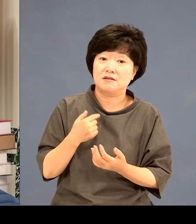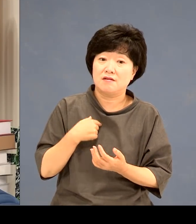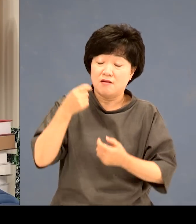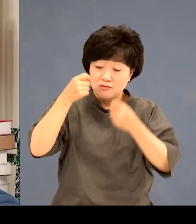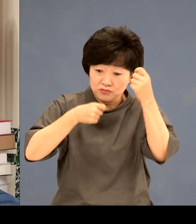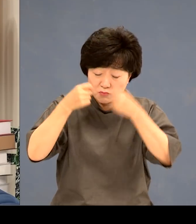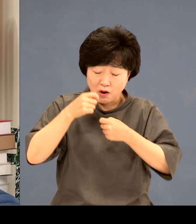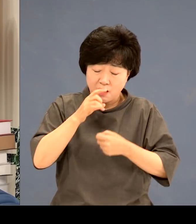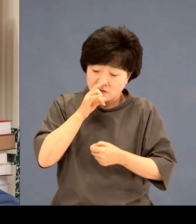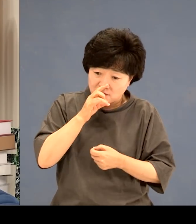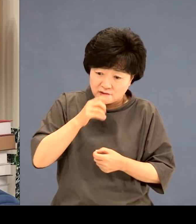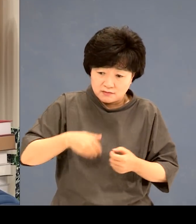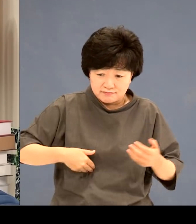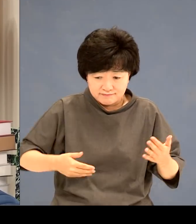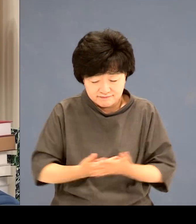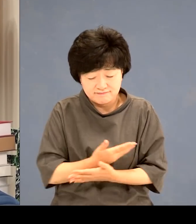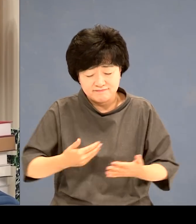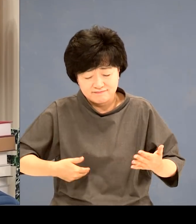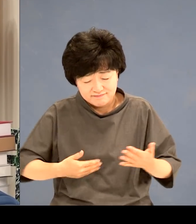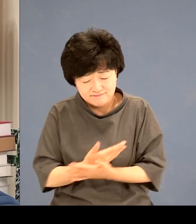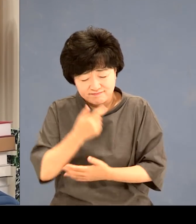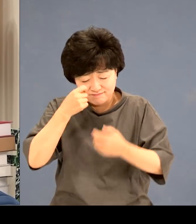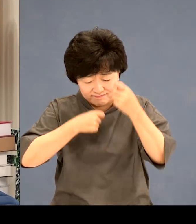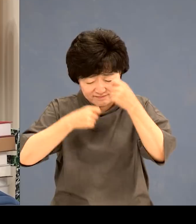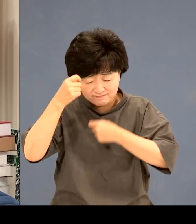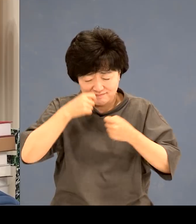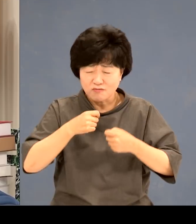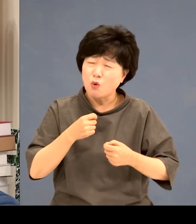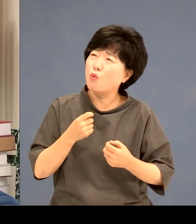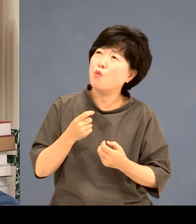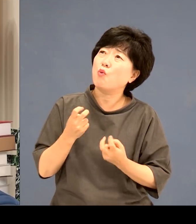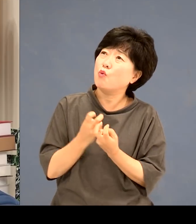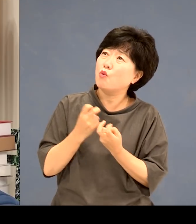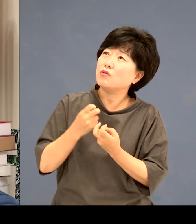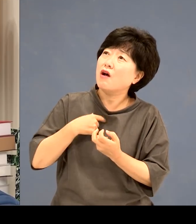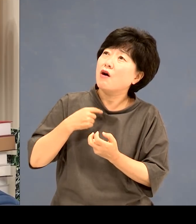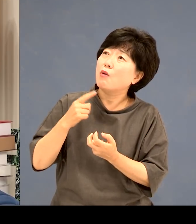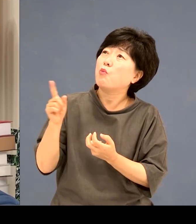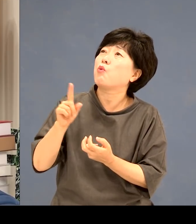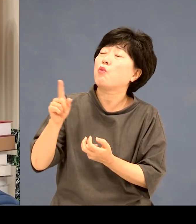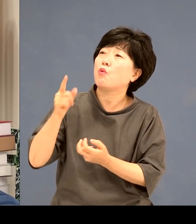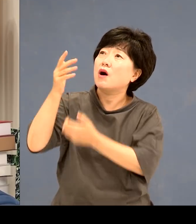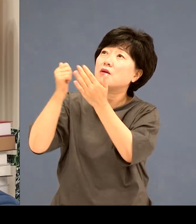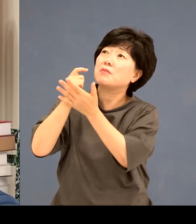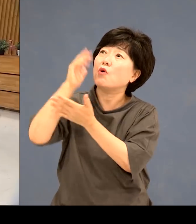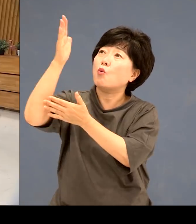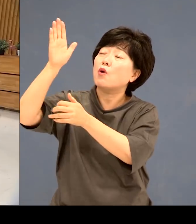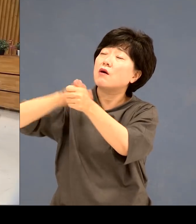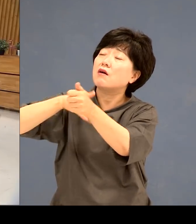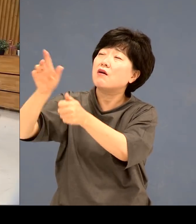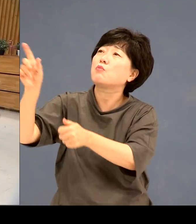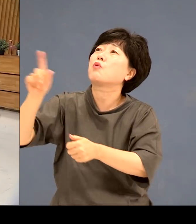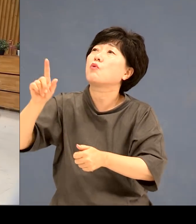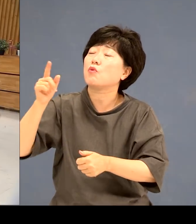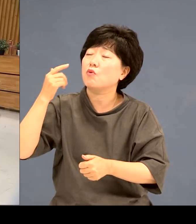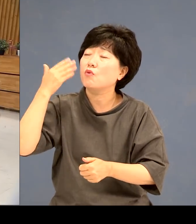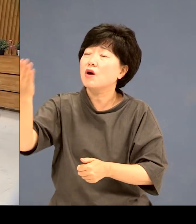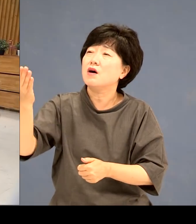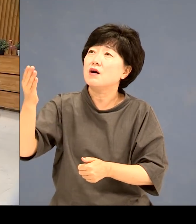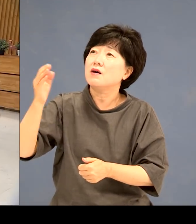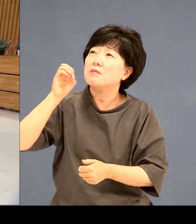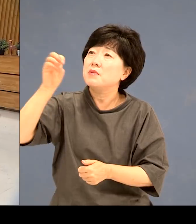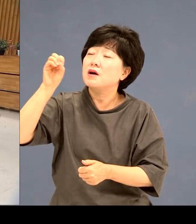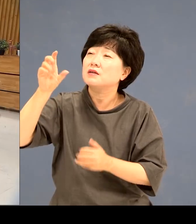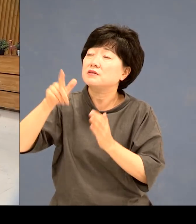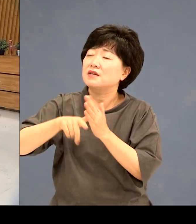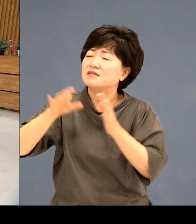그럼요. 하나님의 영광을 내가 어떻게 하나님의 영광을 짓밟았습니까? 어. 하나님 있을 수가 없는 얘기입니다. 네. 아마 그렇게 울면서